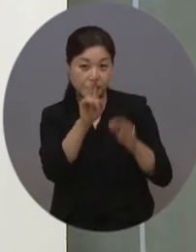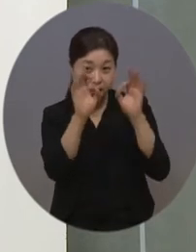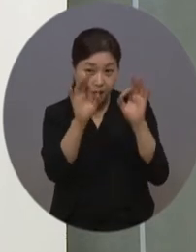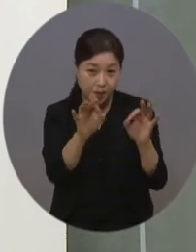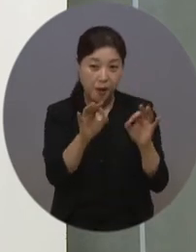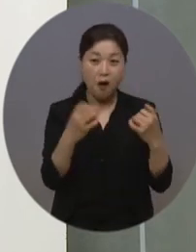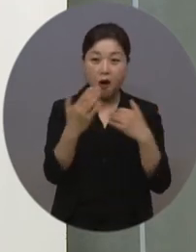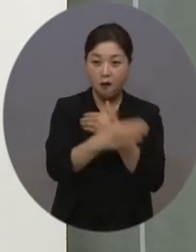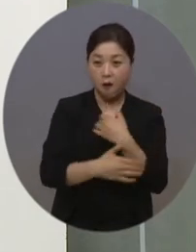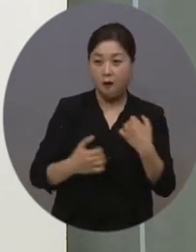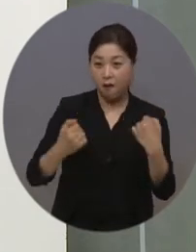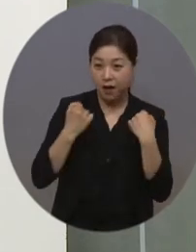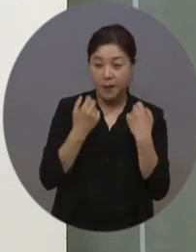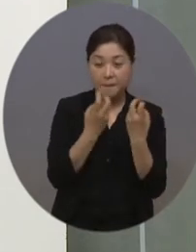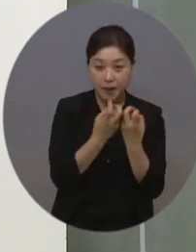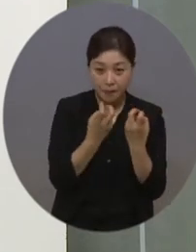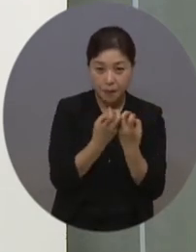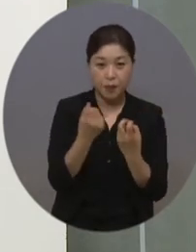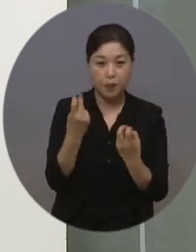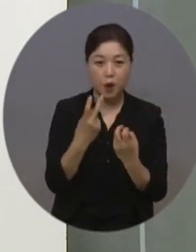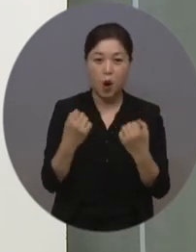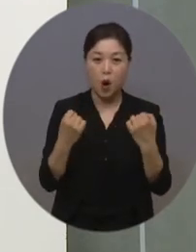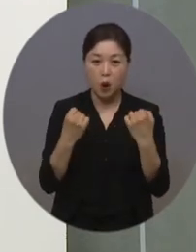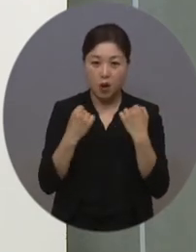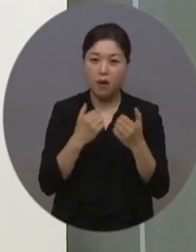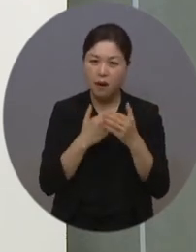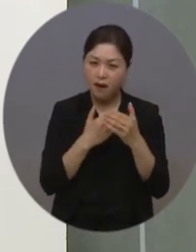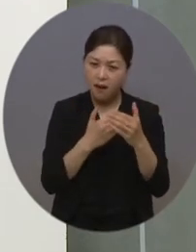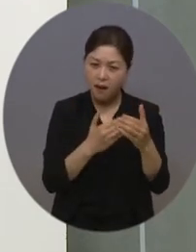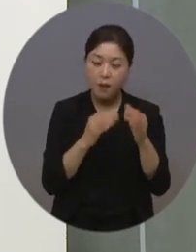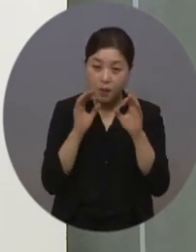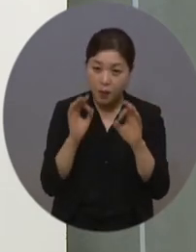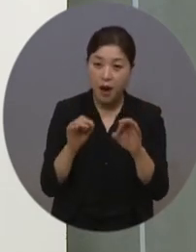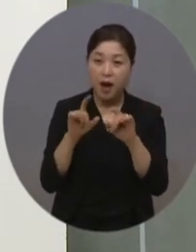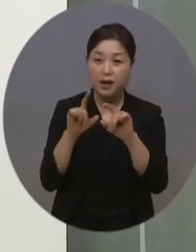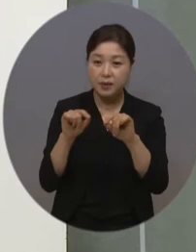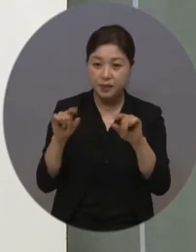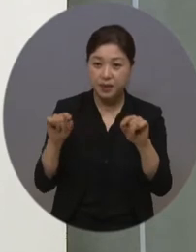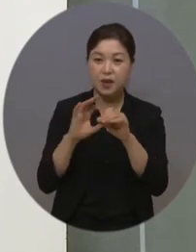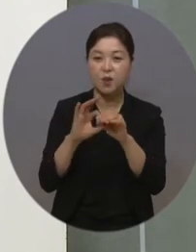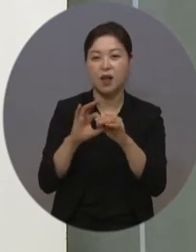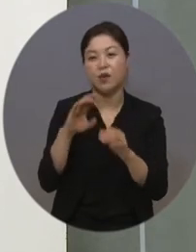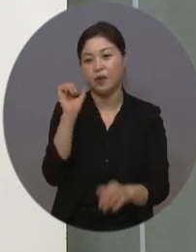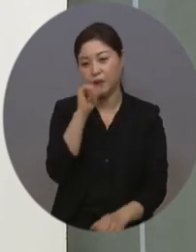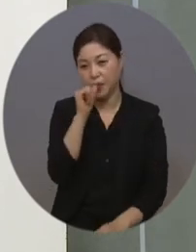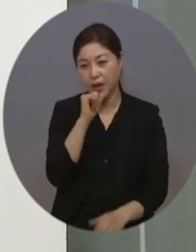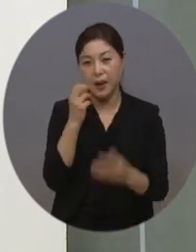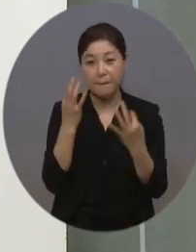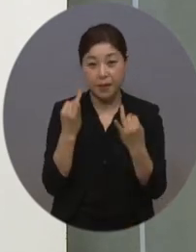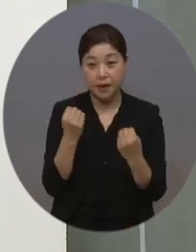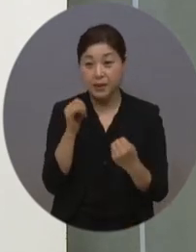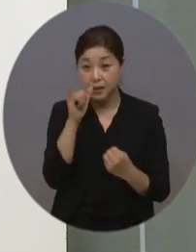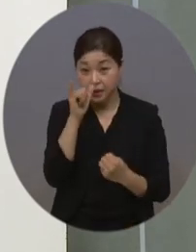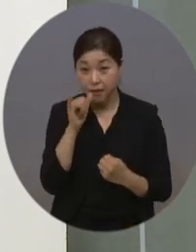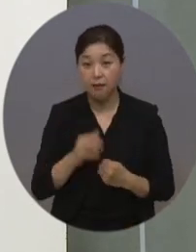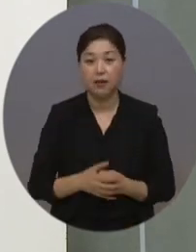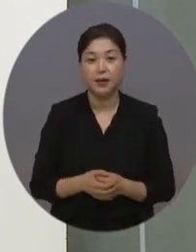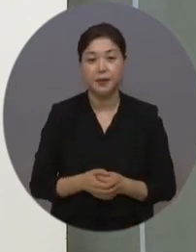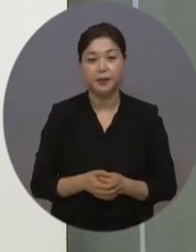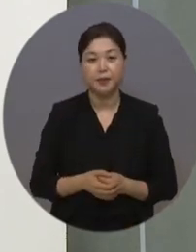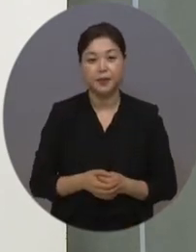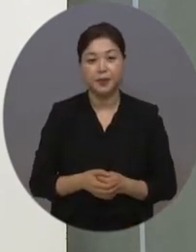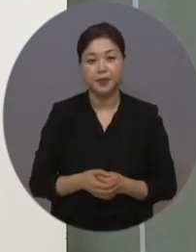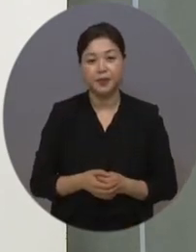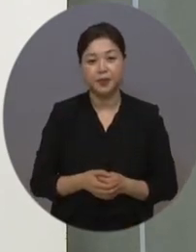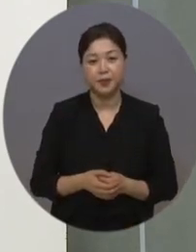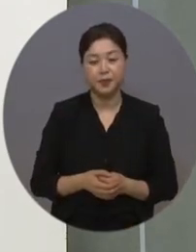비법이라든가 건강해야 하는 과정의 여러 가지 음식 문제를 소개도 많이 하고 그럽니다만은 이